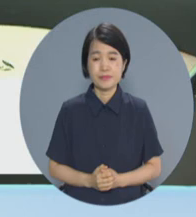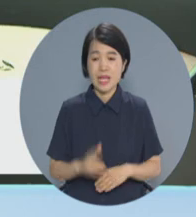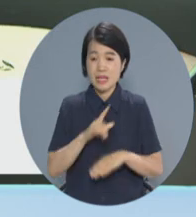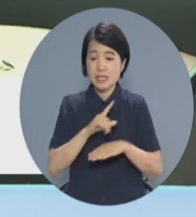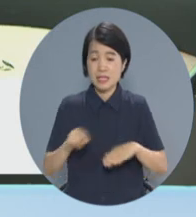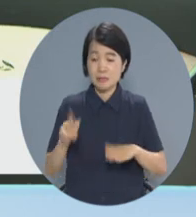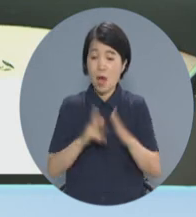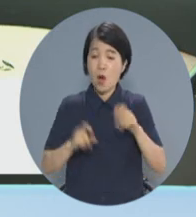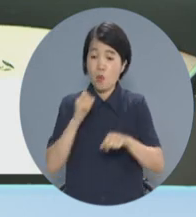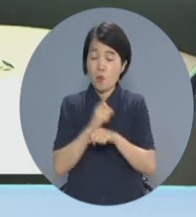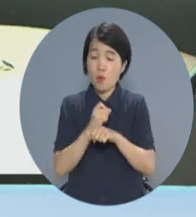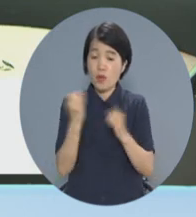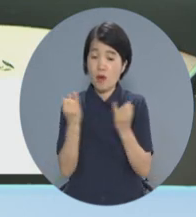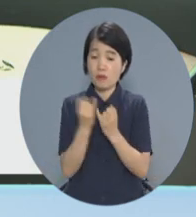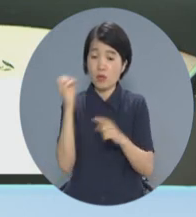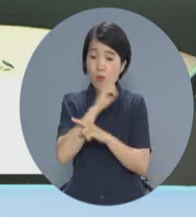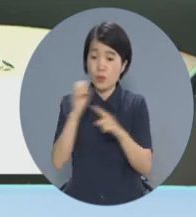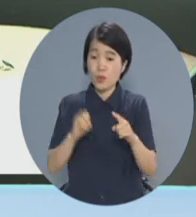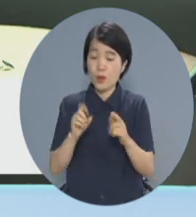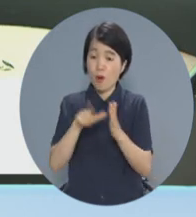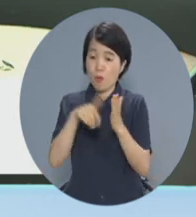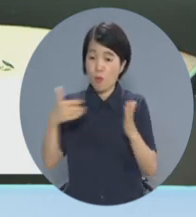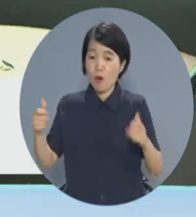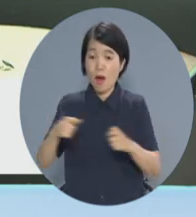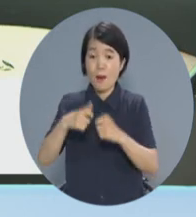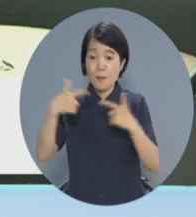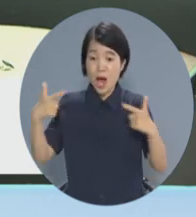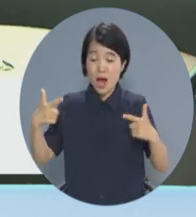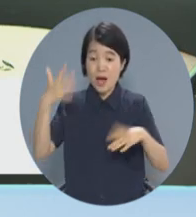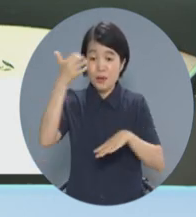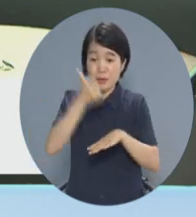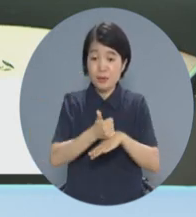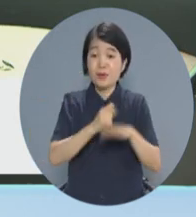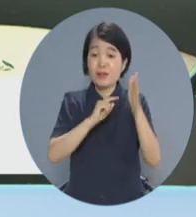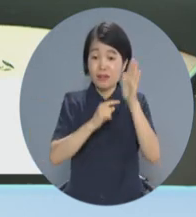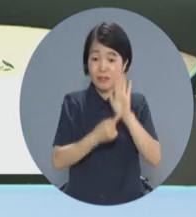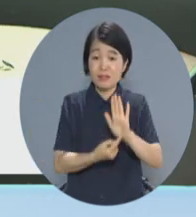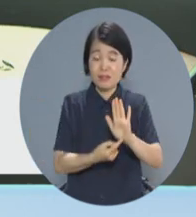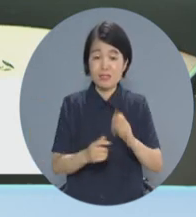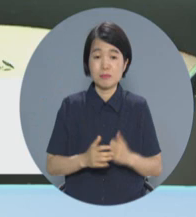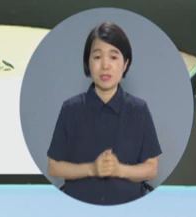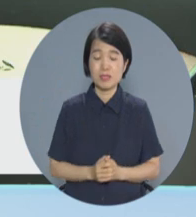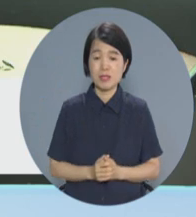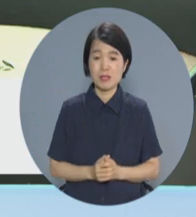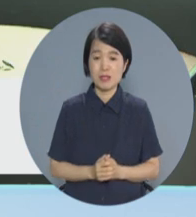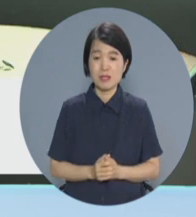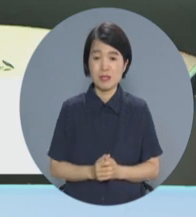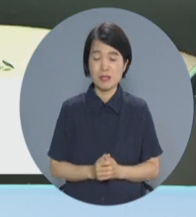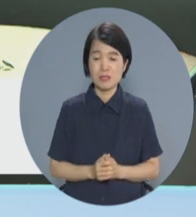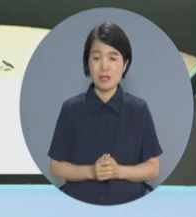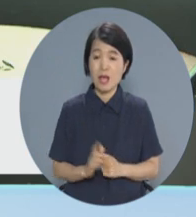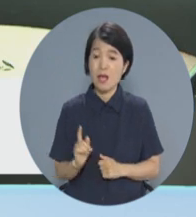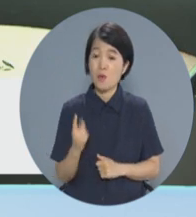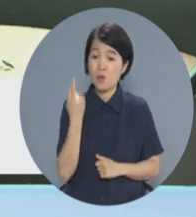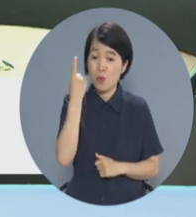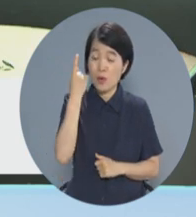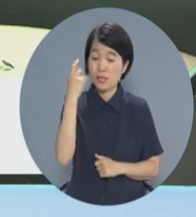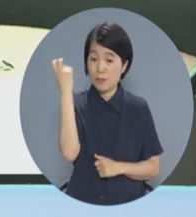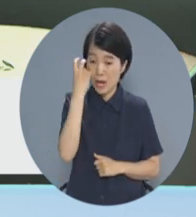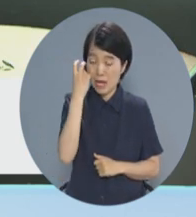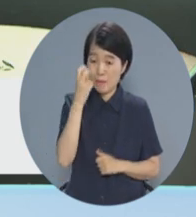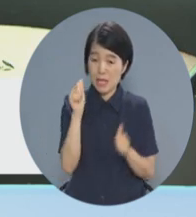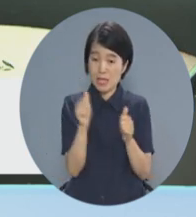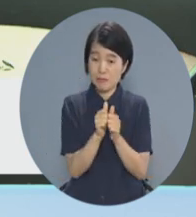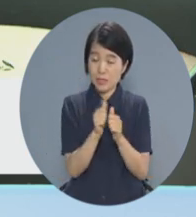지방 공무원 가운데 여성의 비율이 갈수록 높아지고 있다는 통계가 나왔습니다. 하지만 관리자급으로 갈수록 남성